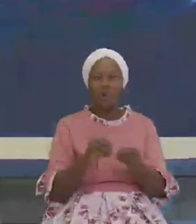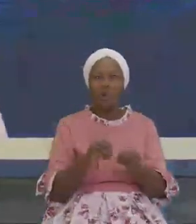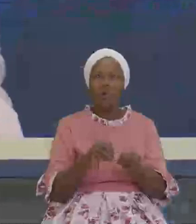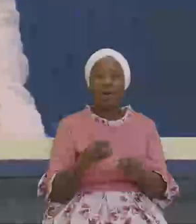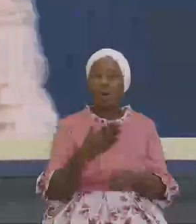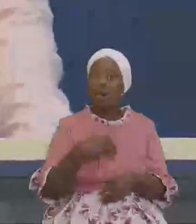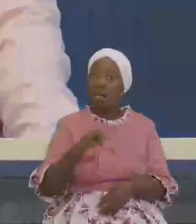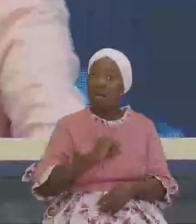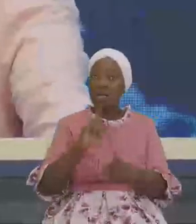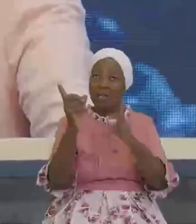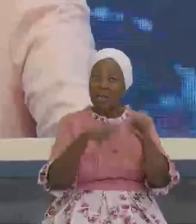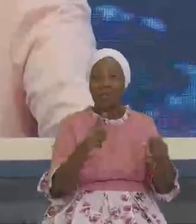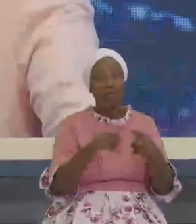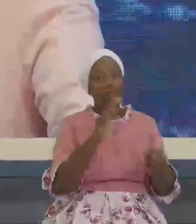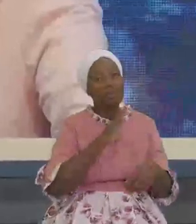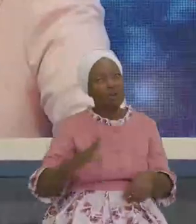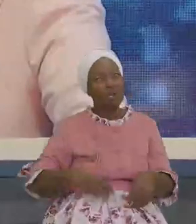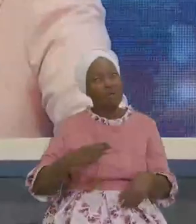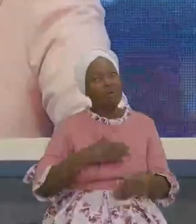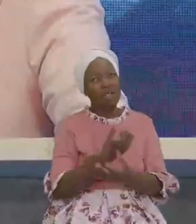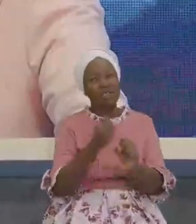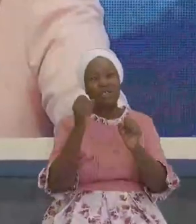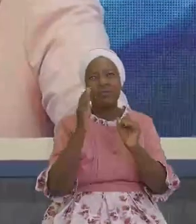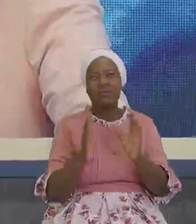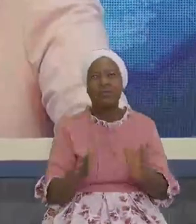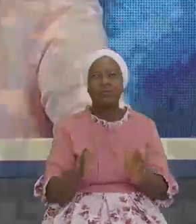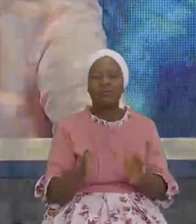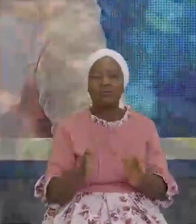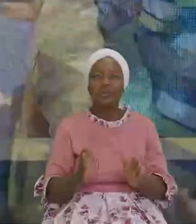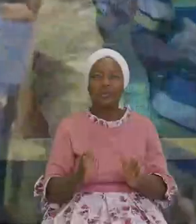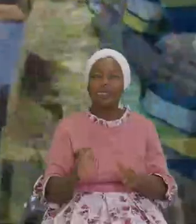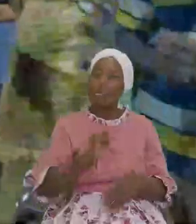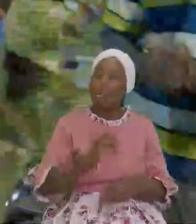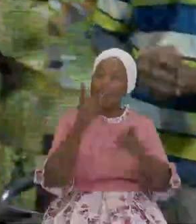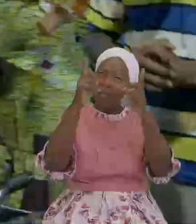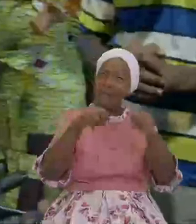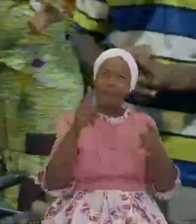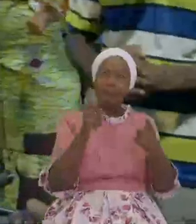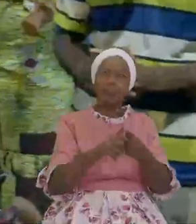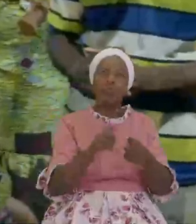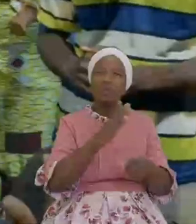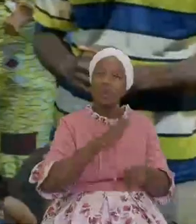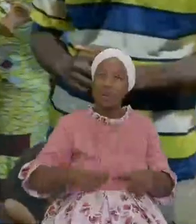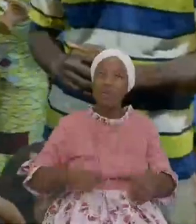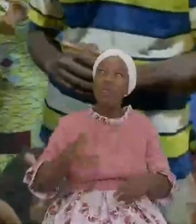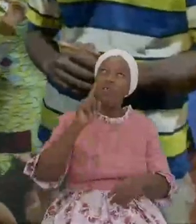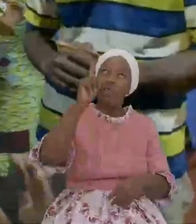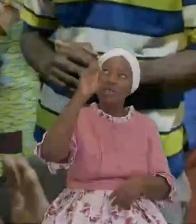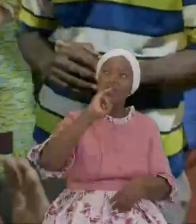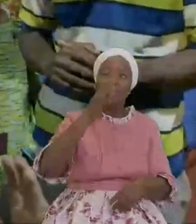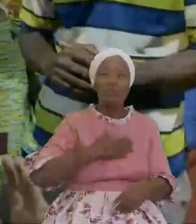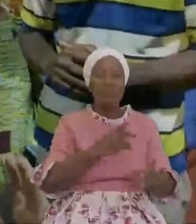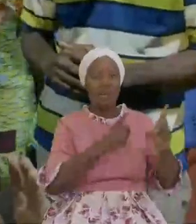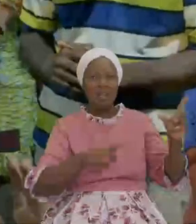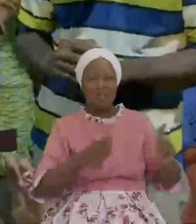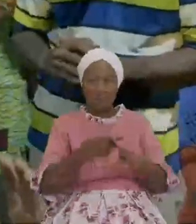ces choses. Et je viens à Christ, mon Sauveur. Je viens à